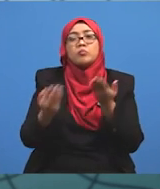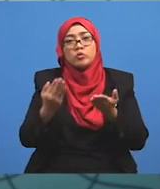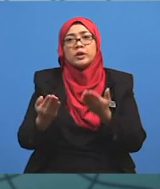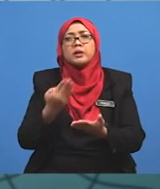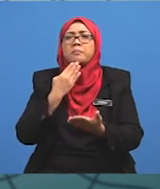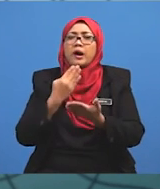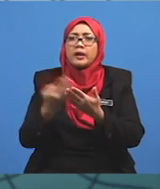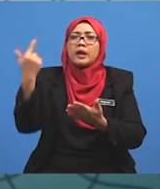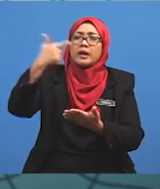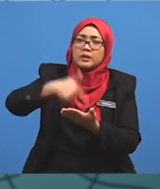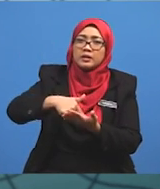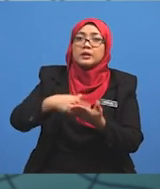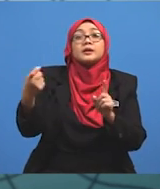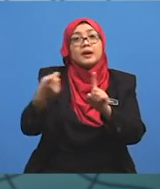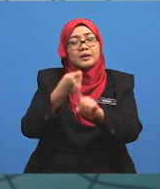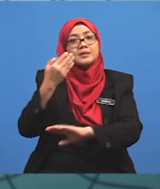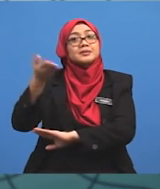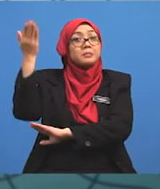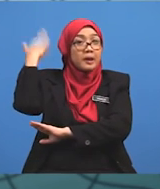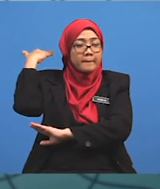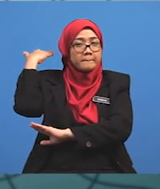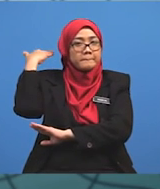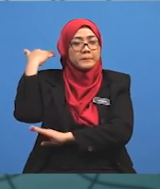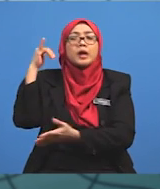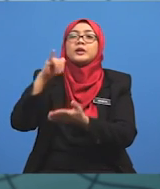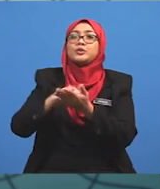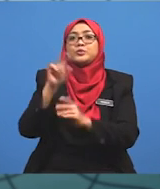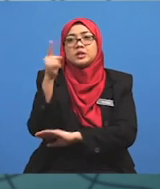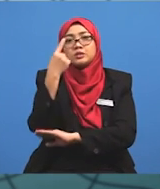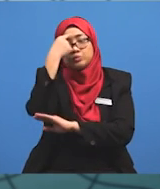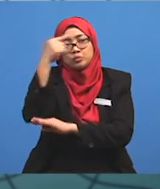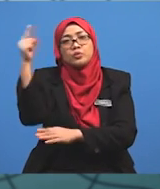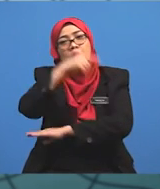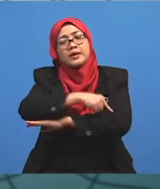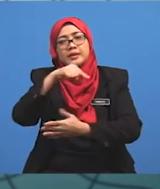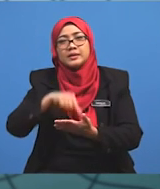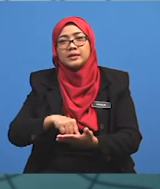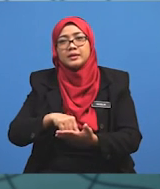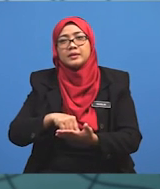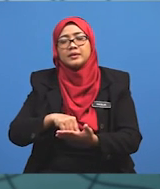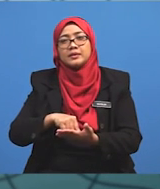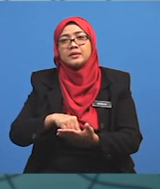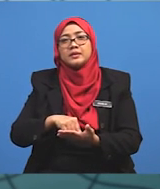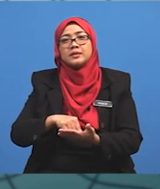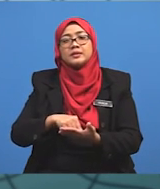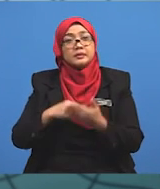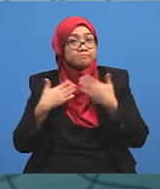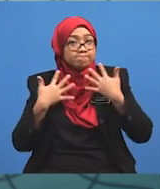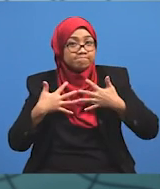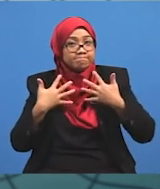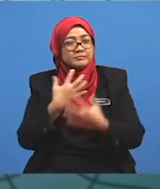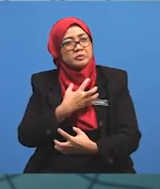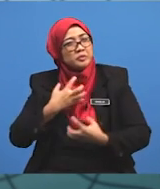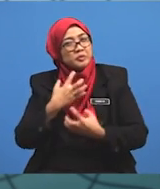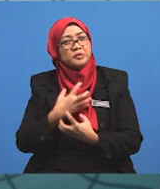insya-Allah. Baiklah, sekian saja perkongsian kita pada hari ini. Menarik kan apa yang kita pelajari hari ini?